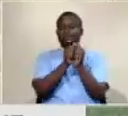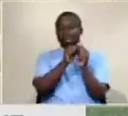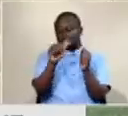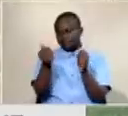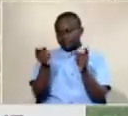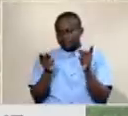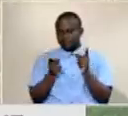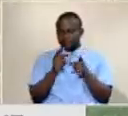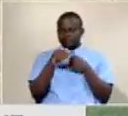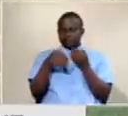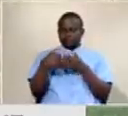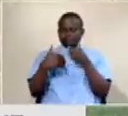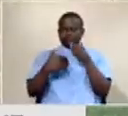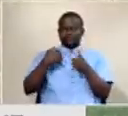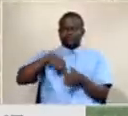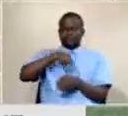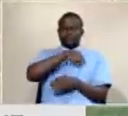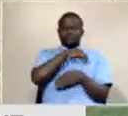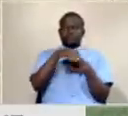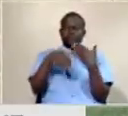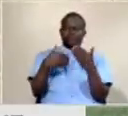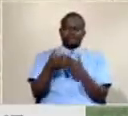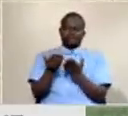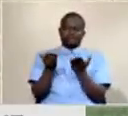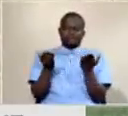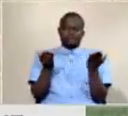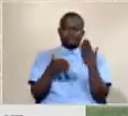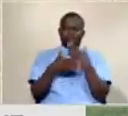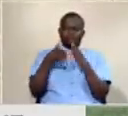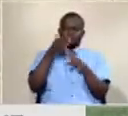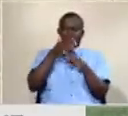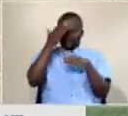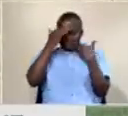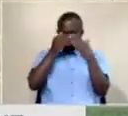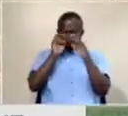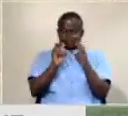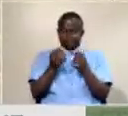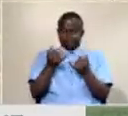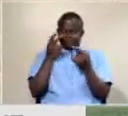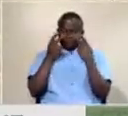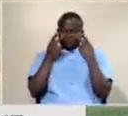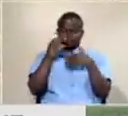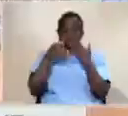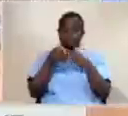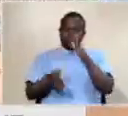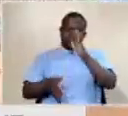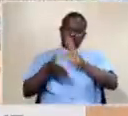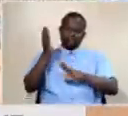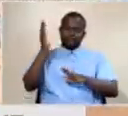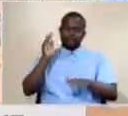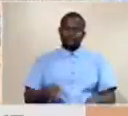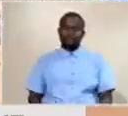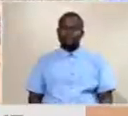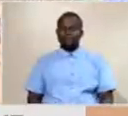n'ababandi bari ku ruhande rwacu bakaba bakubakirwa kuko mbona n'ubundi birimo birihuta